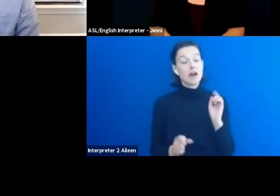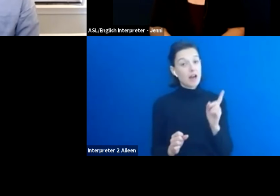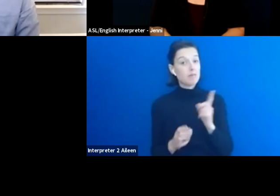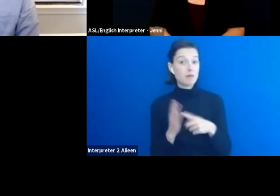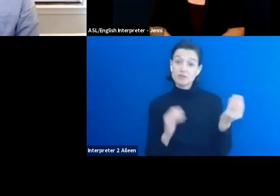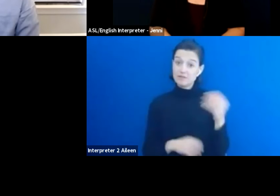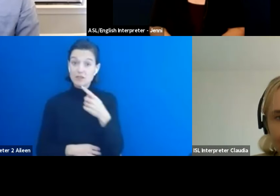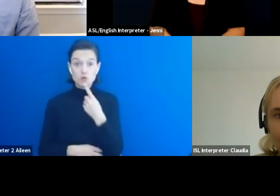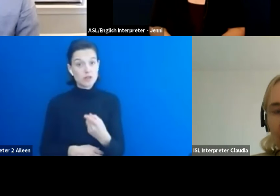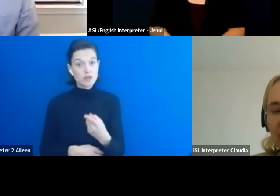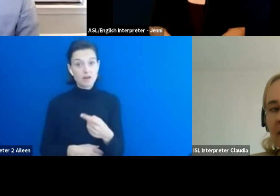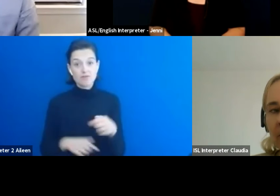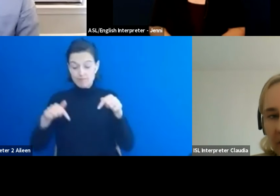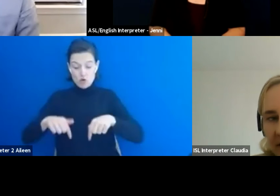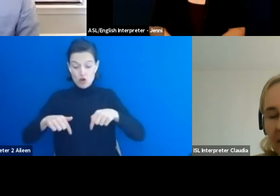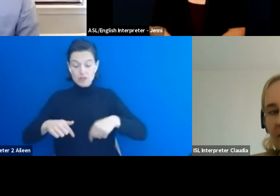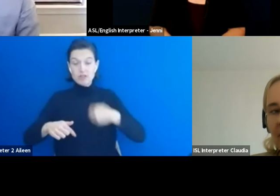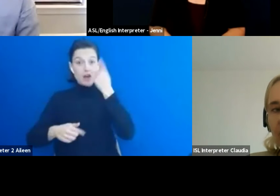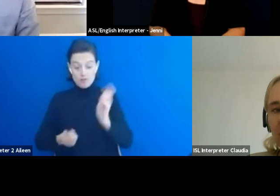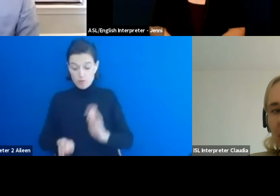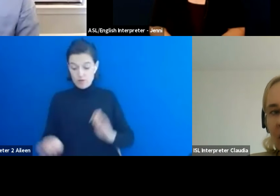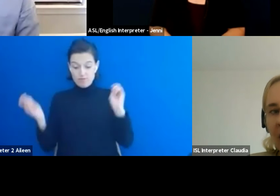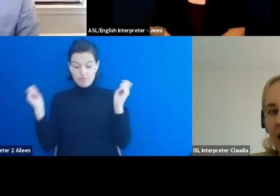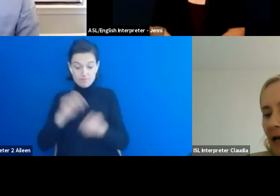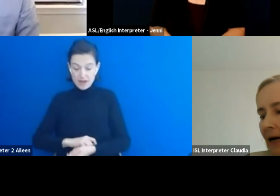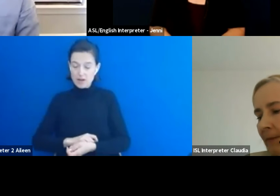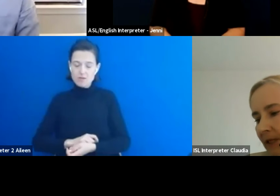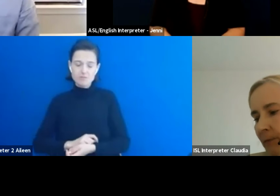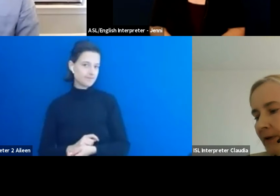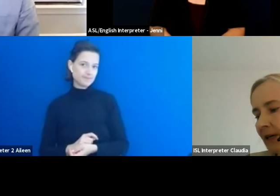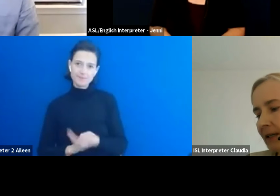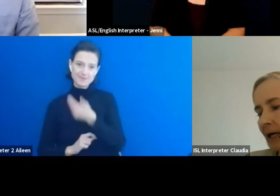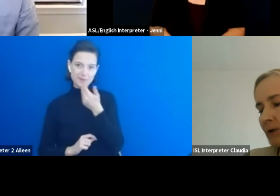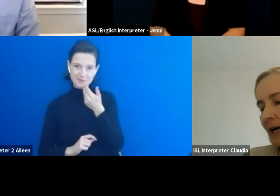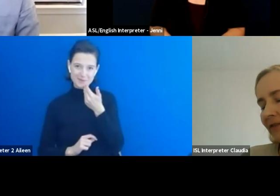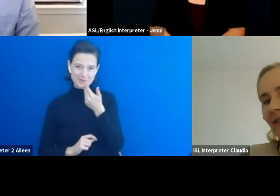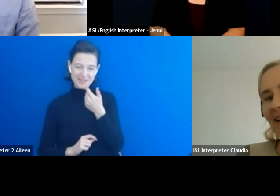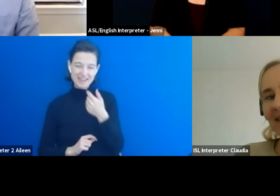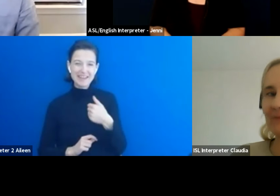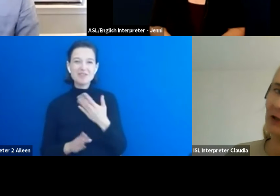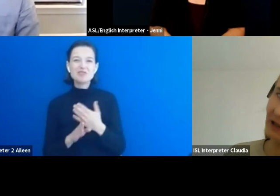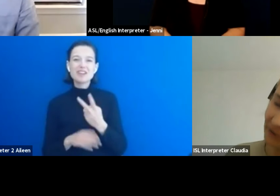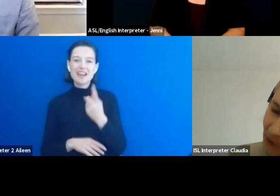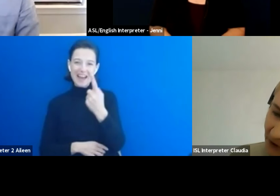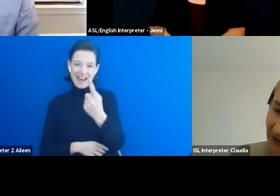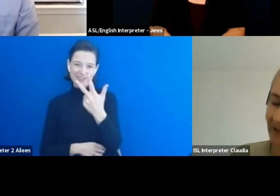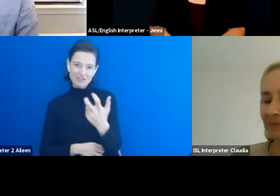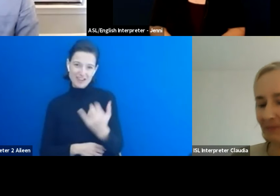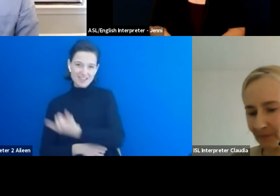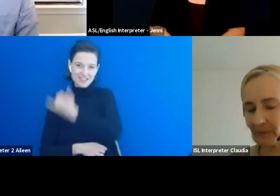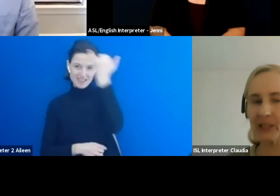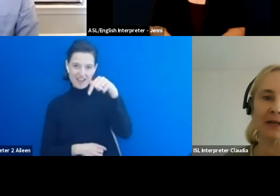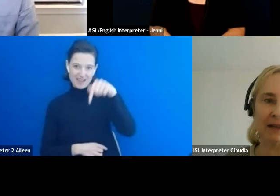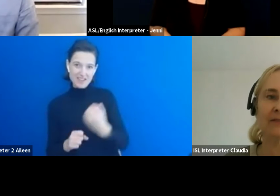morgen die Implementierung, die Entwicklung geschah. Ich bin seit 31 Jahren im Geschäft und